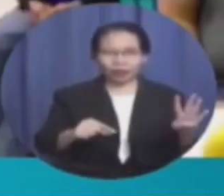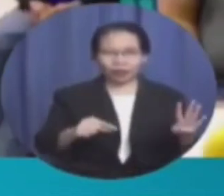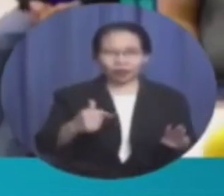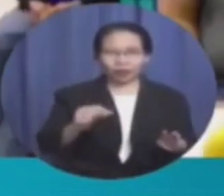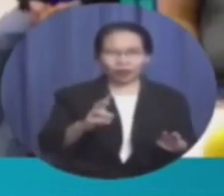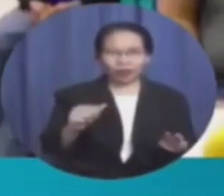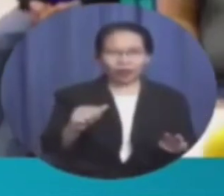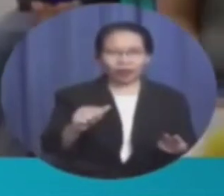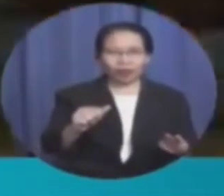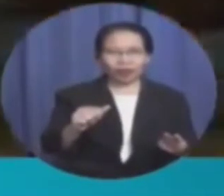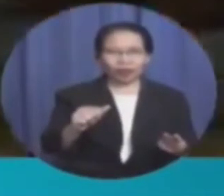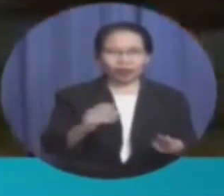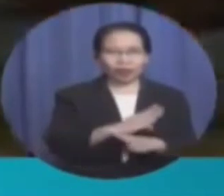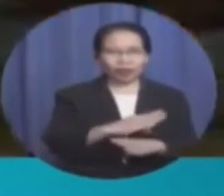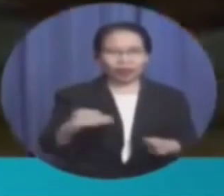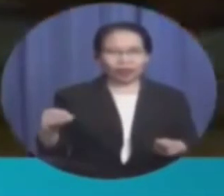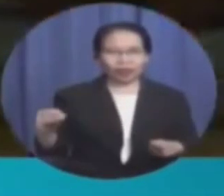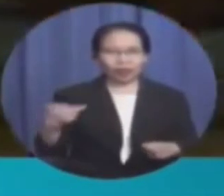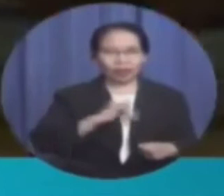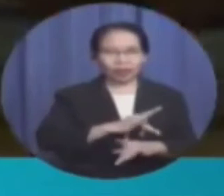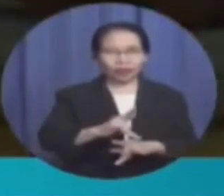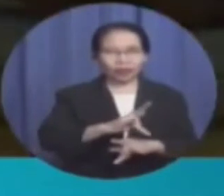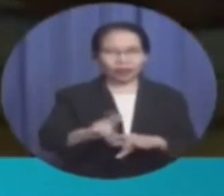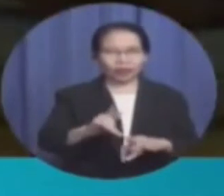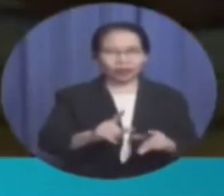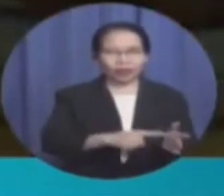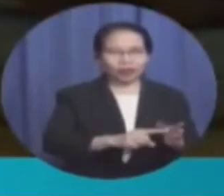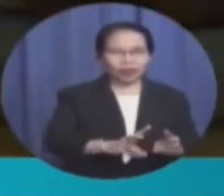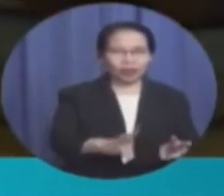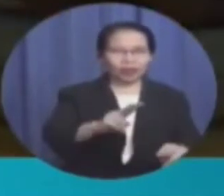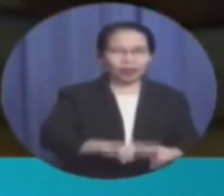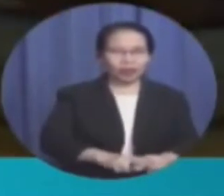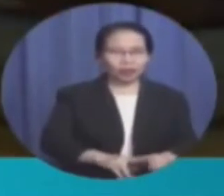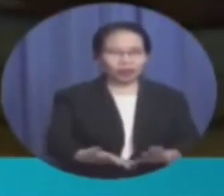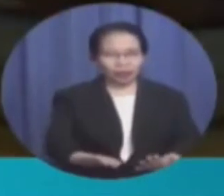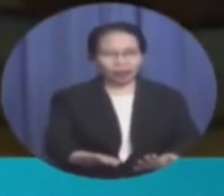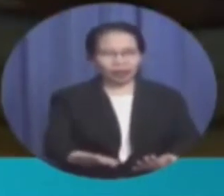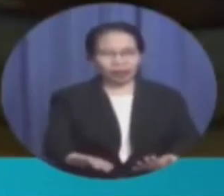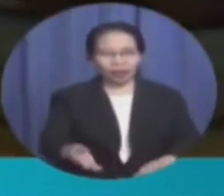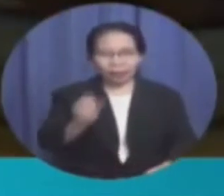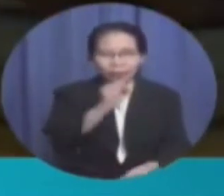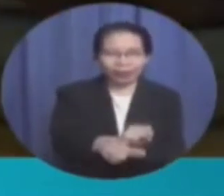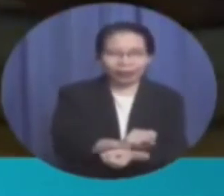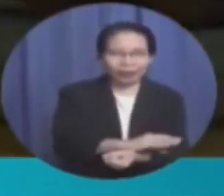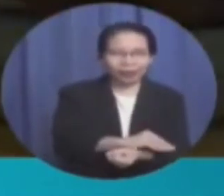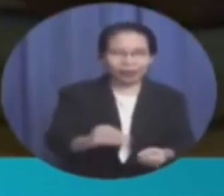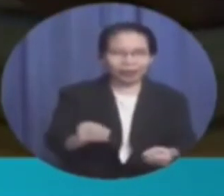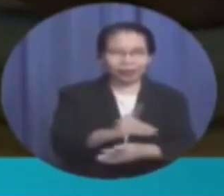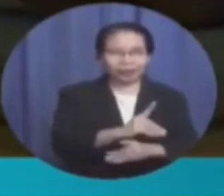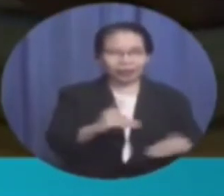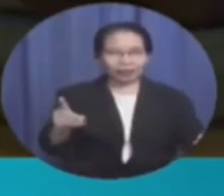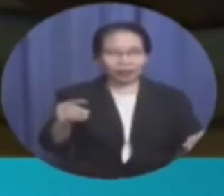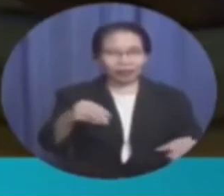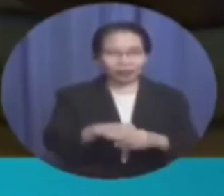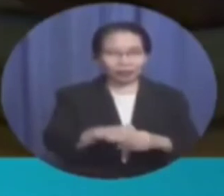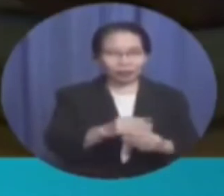Gawa. At aking pinag-usig ang daang ito hanggang sa pagpatay na